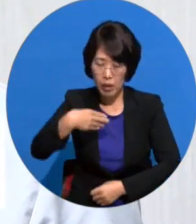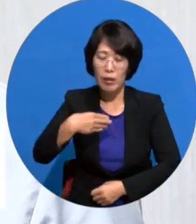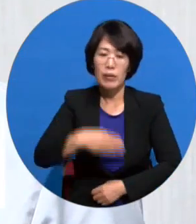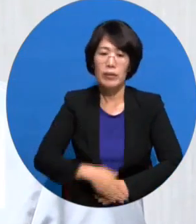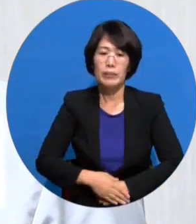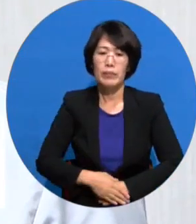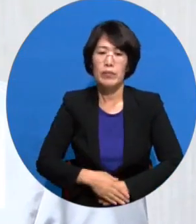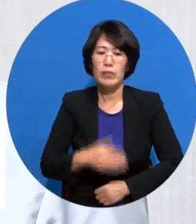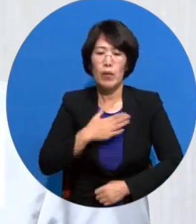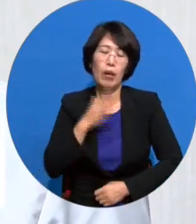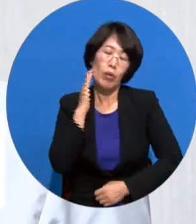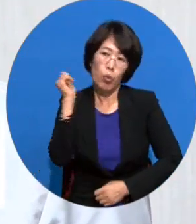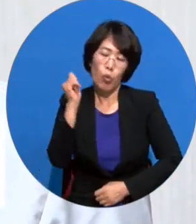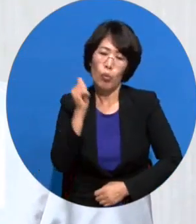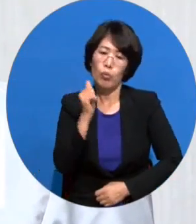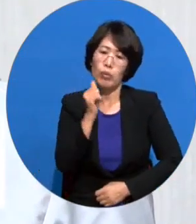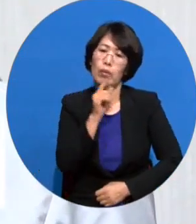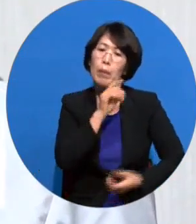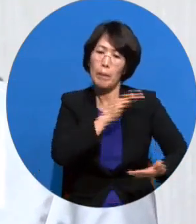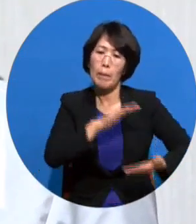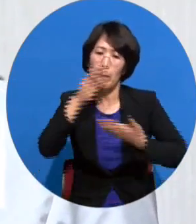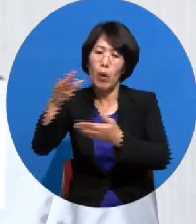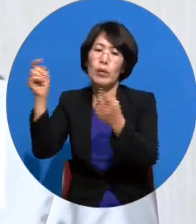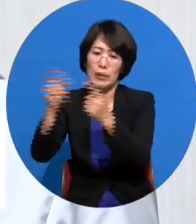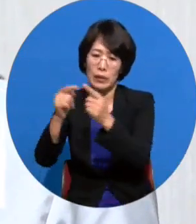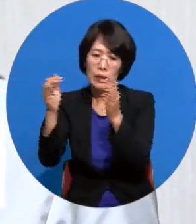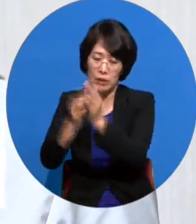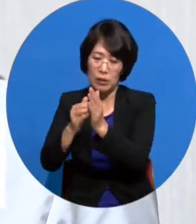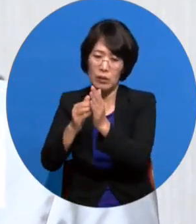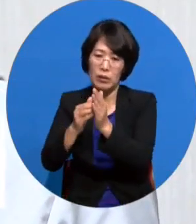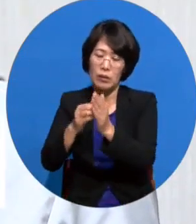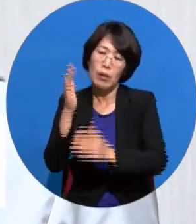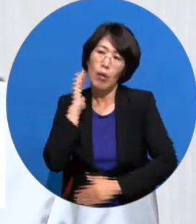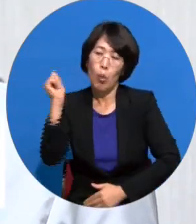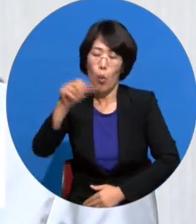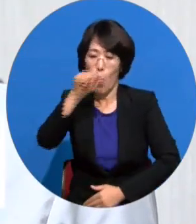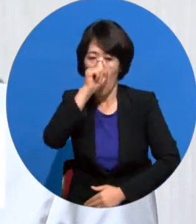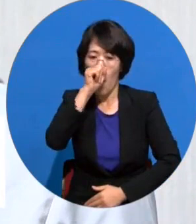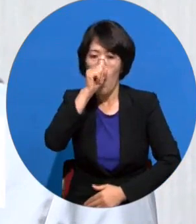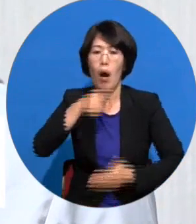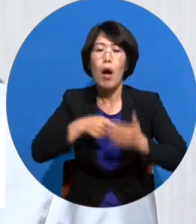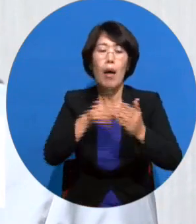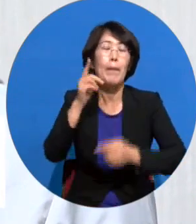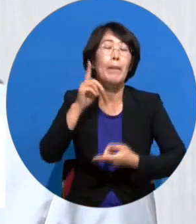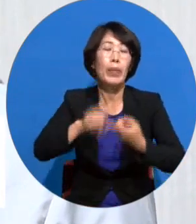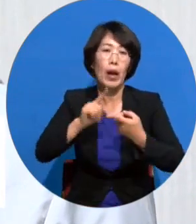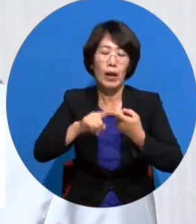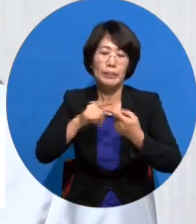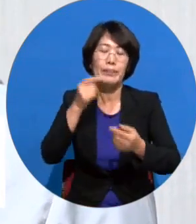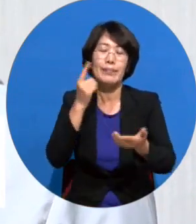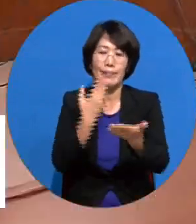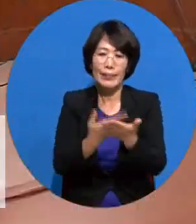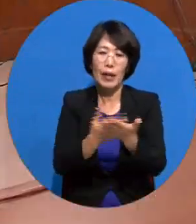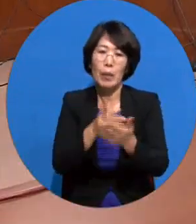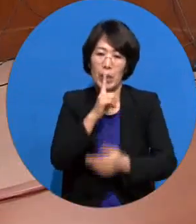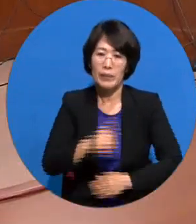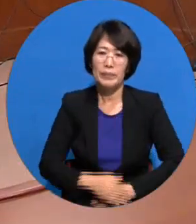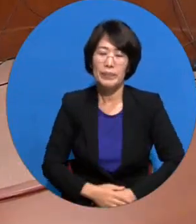때문에 대통령께 보고를 드렸고 대통령께서는 좋다, 추진을 해달라 이렇게 당부를